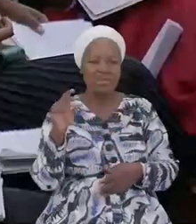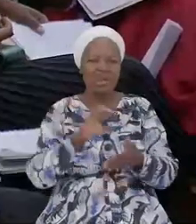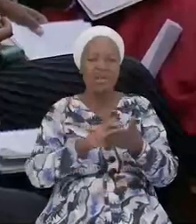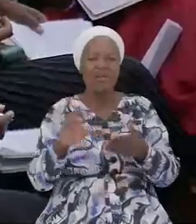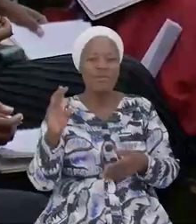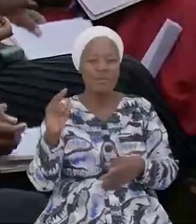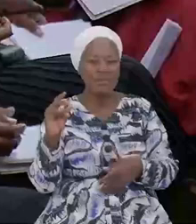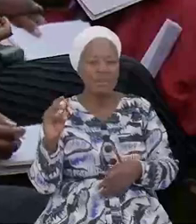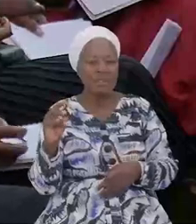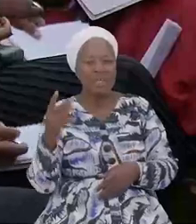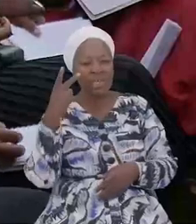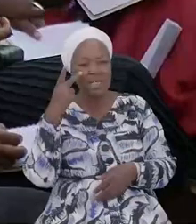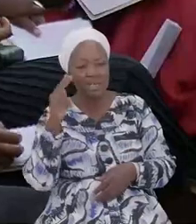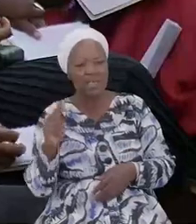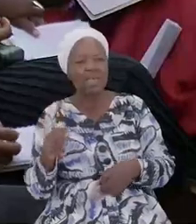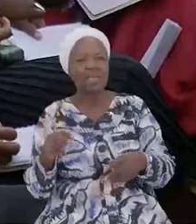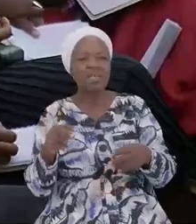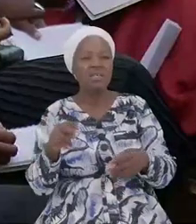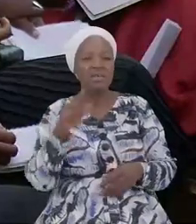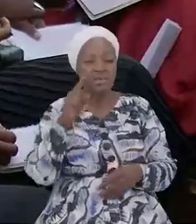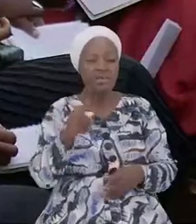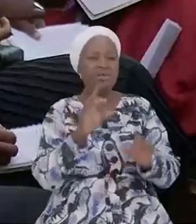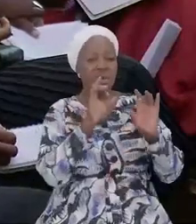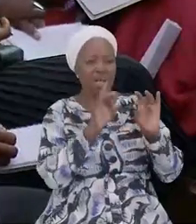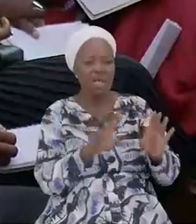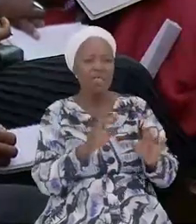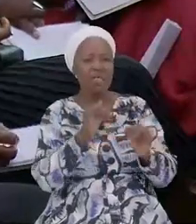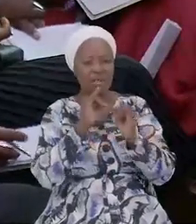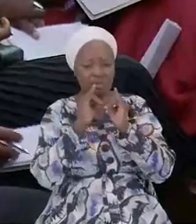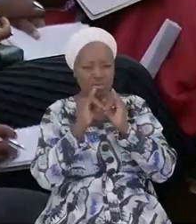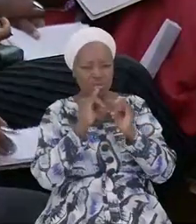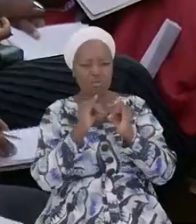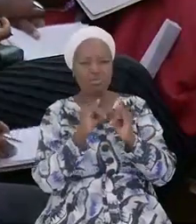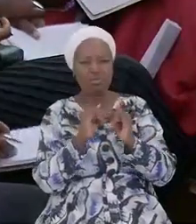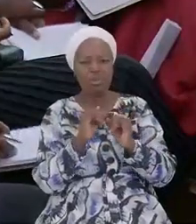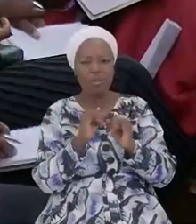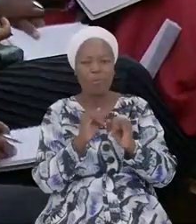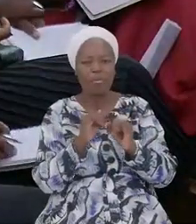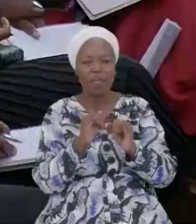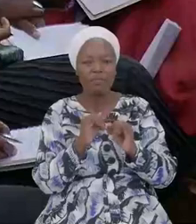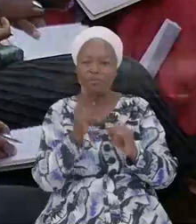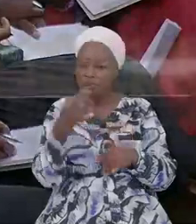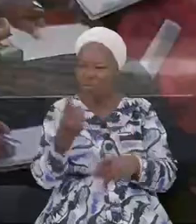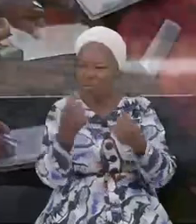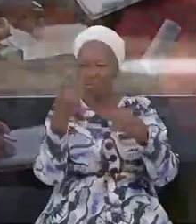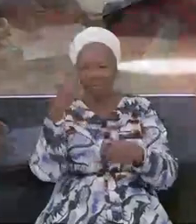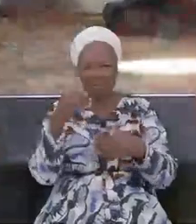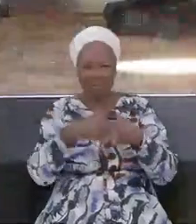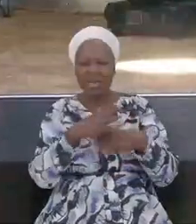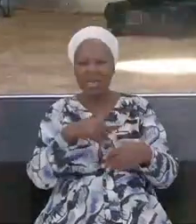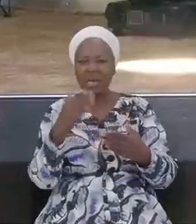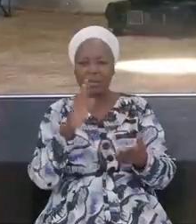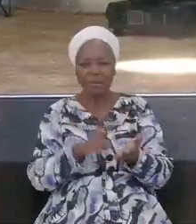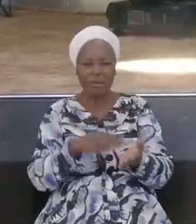17. Toi qui hais les avis, tu n'aimes pas les instructions, tu cherches seulement le pain et le beurre, tu hais les